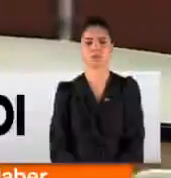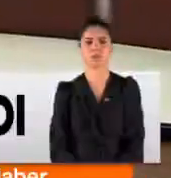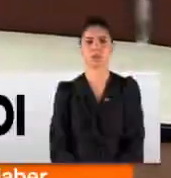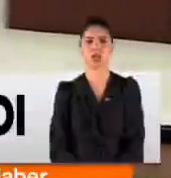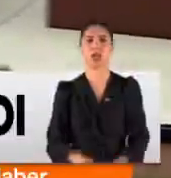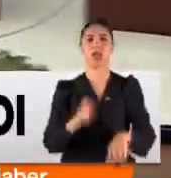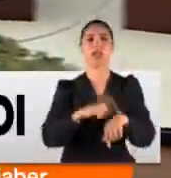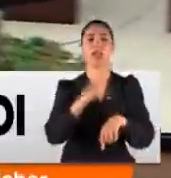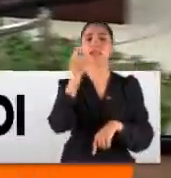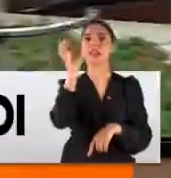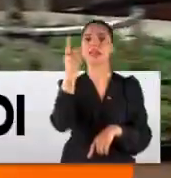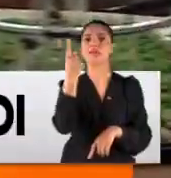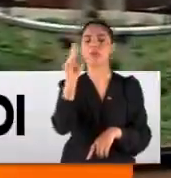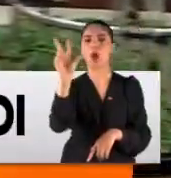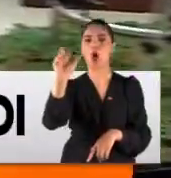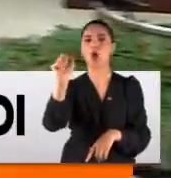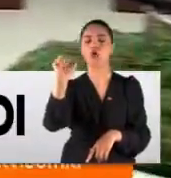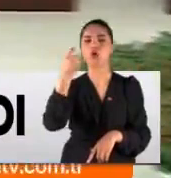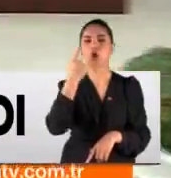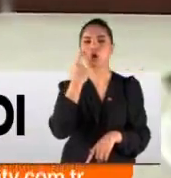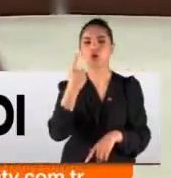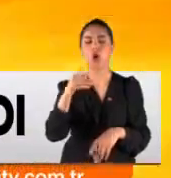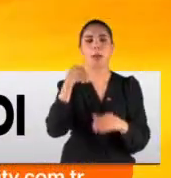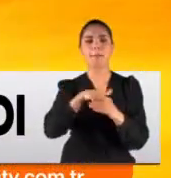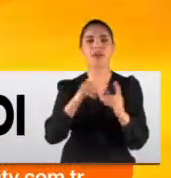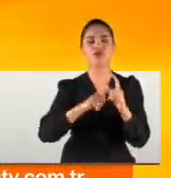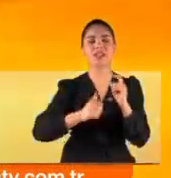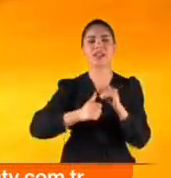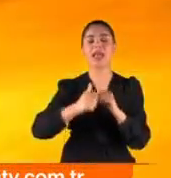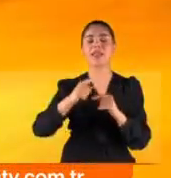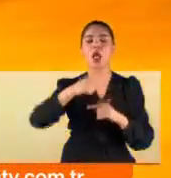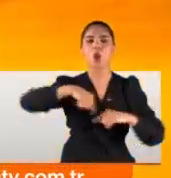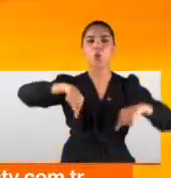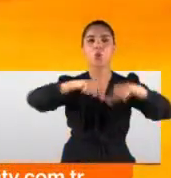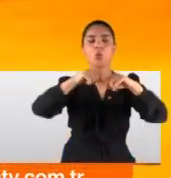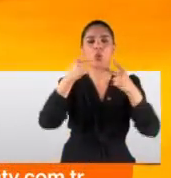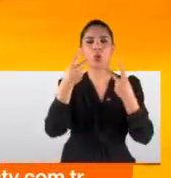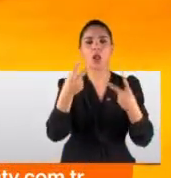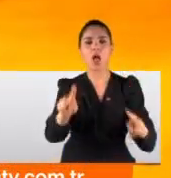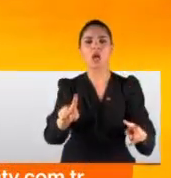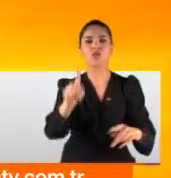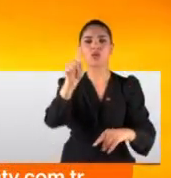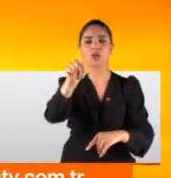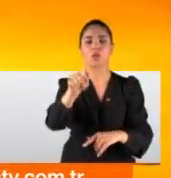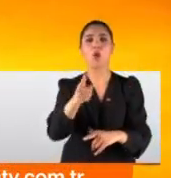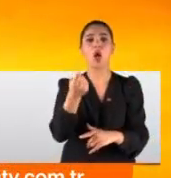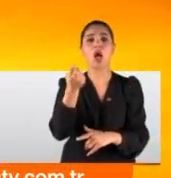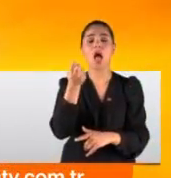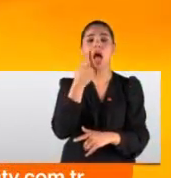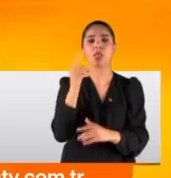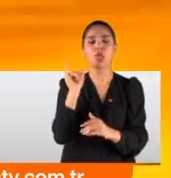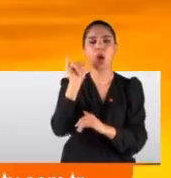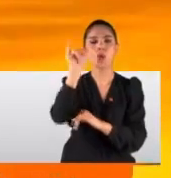Saatler 01.39'u gösterirken Meclis Genel Kurulu açıldı. Aynı dakikalarda Başkan Erdoğan'ı taşıyan ATA uçağı